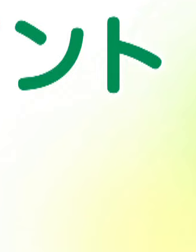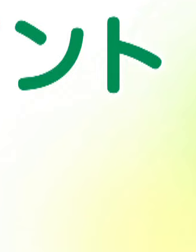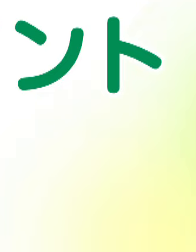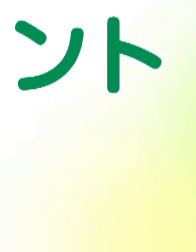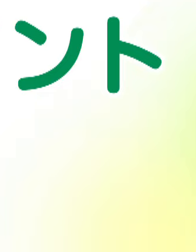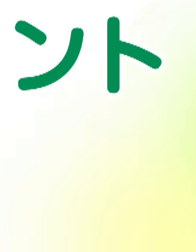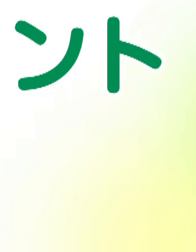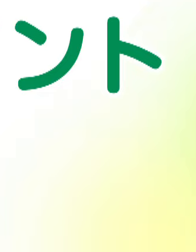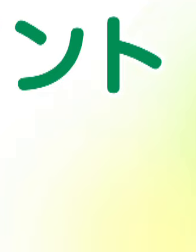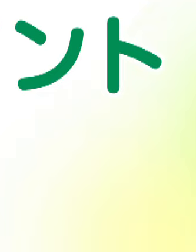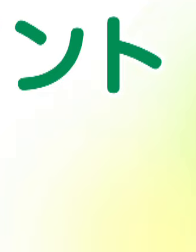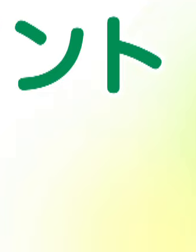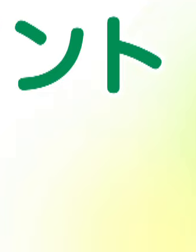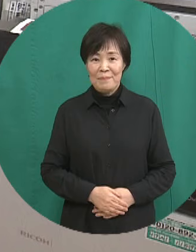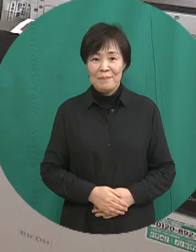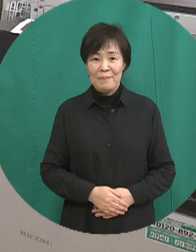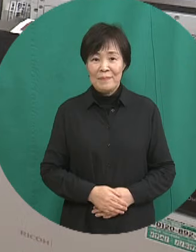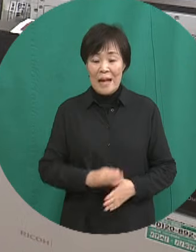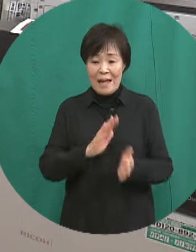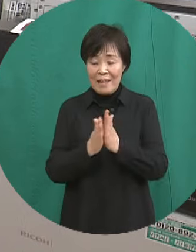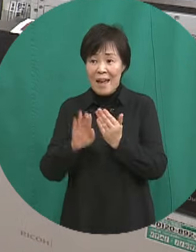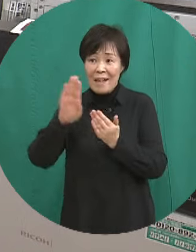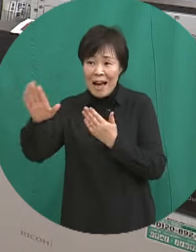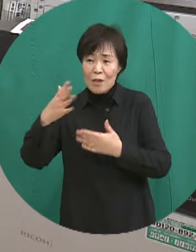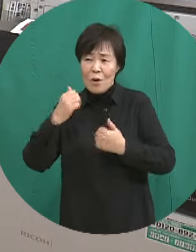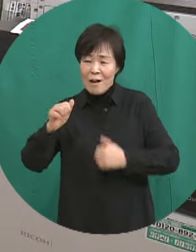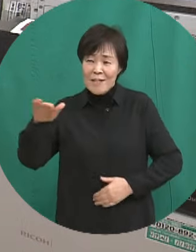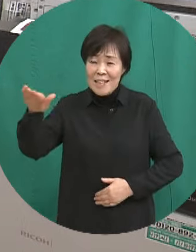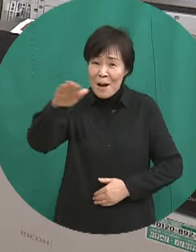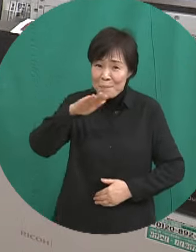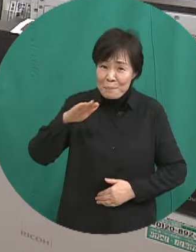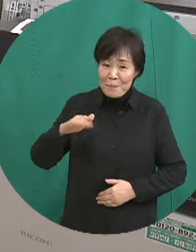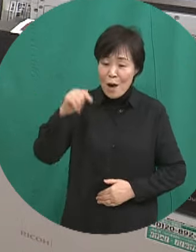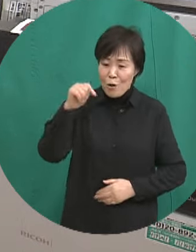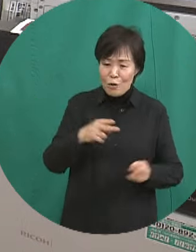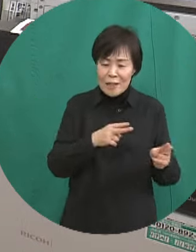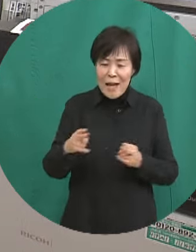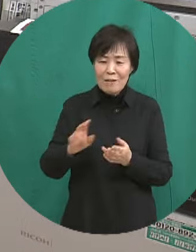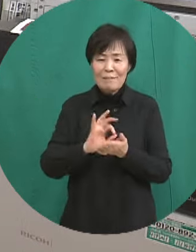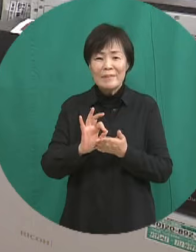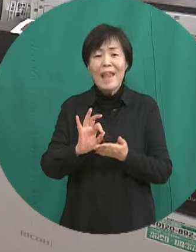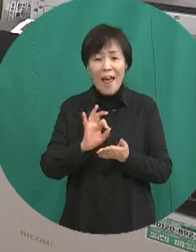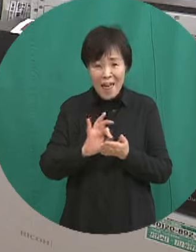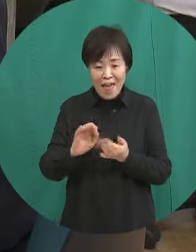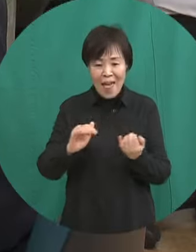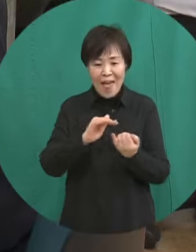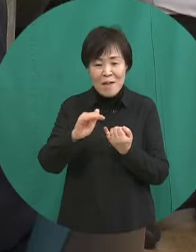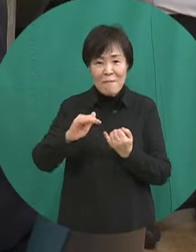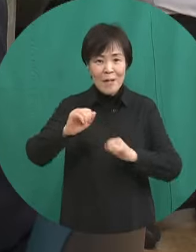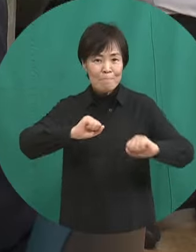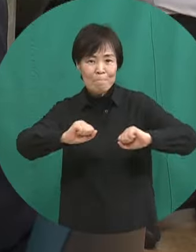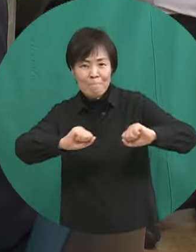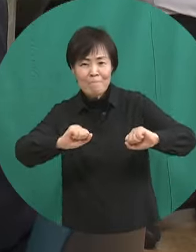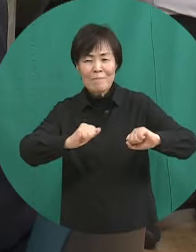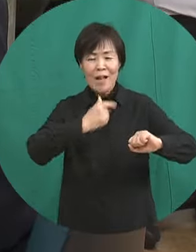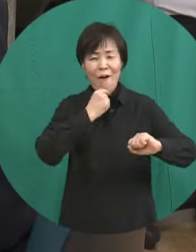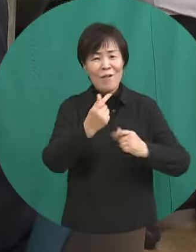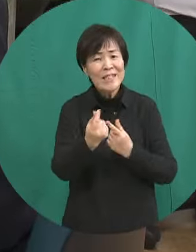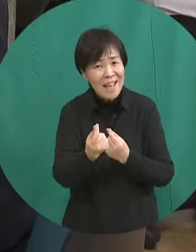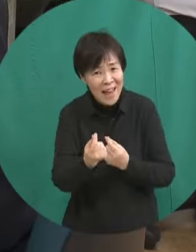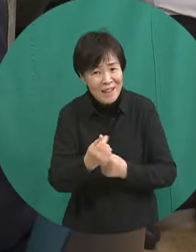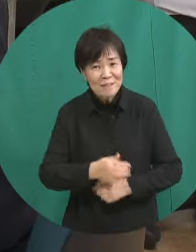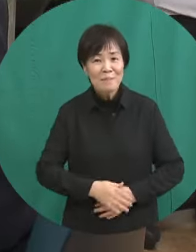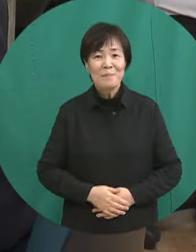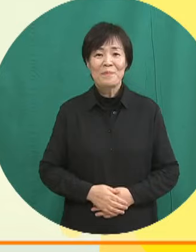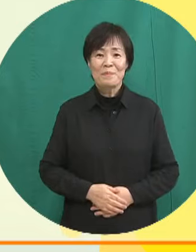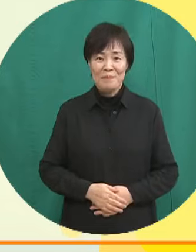姫推しポイント、県外にいる学生さんにもこの制度を利用して愛媛県の企業で活躍してほ